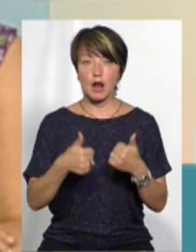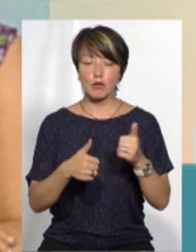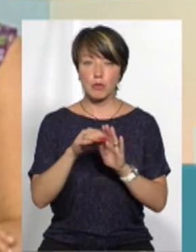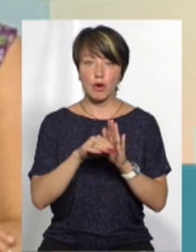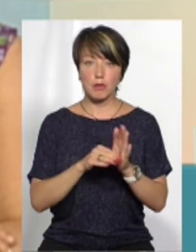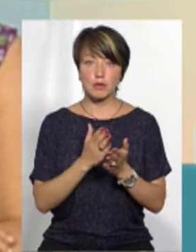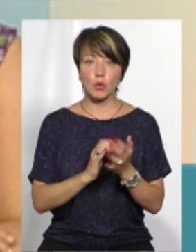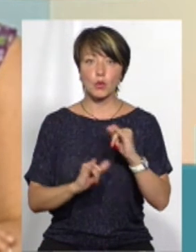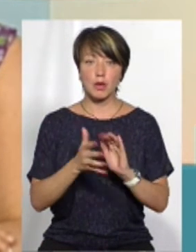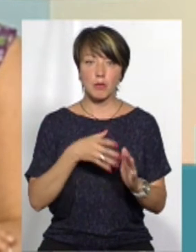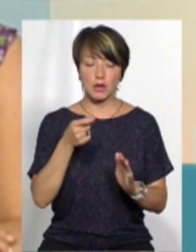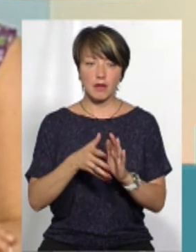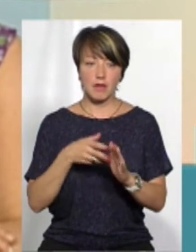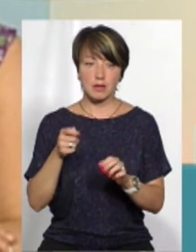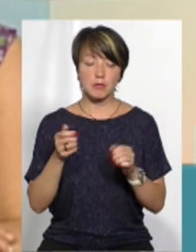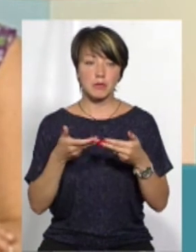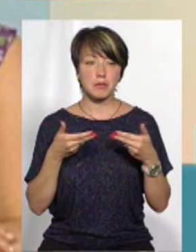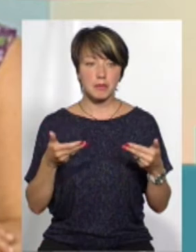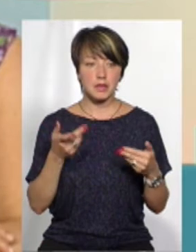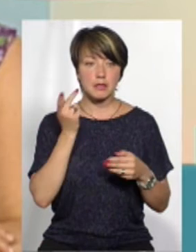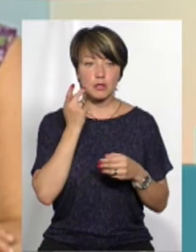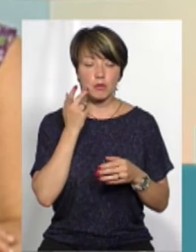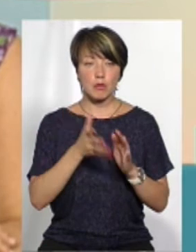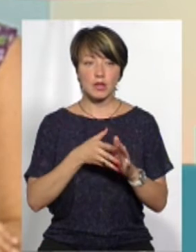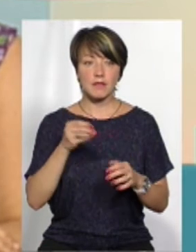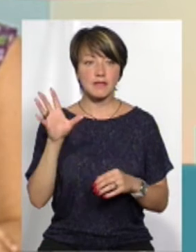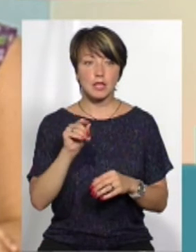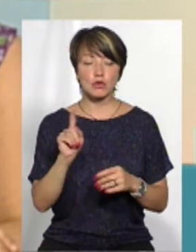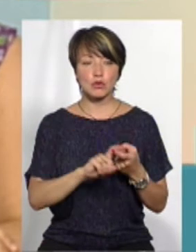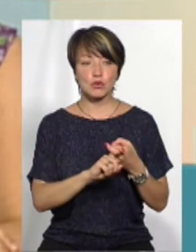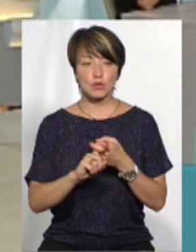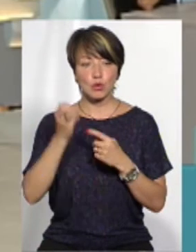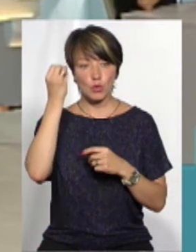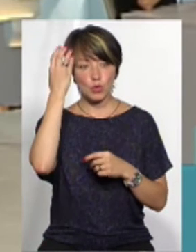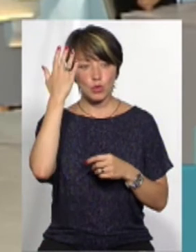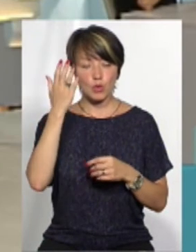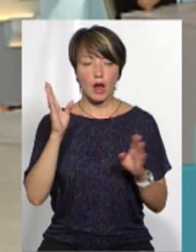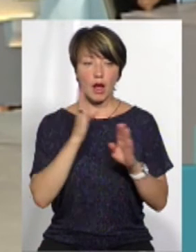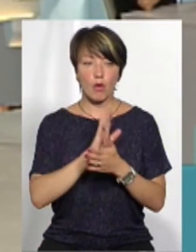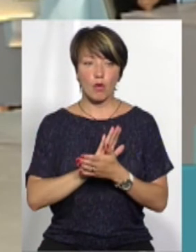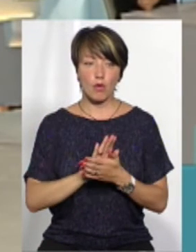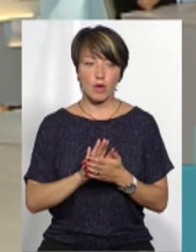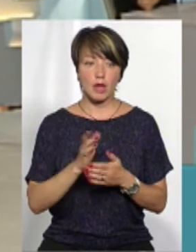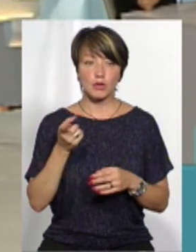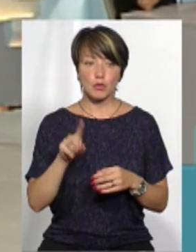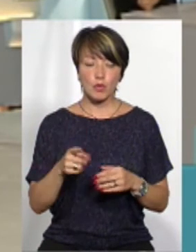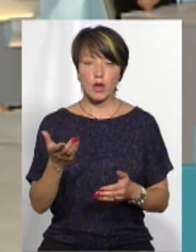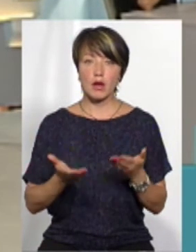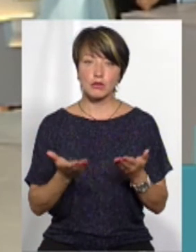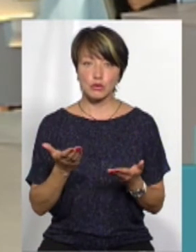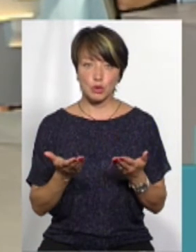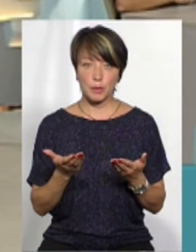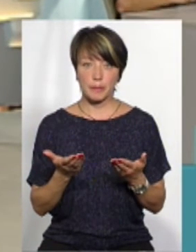програми існують і куди можна подаватися. Ми зазвичай подаємось на все, що стосується культури і екології. Тому, якщо